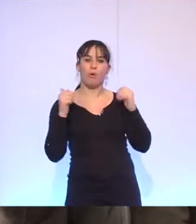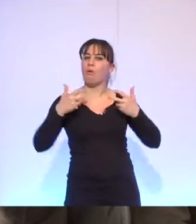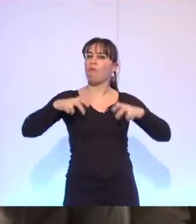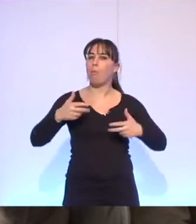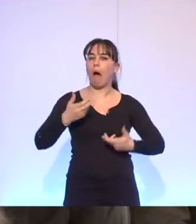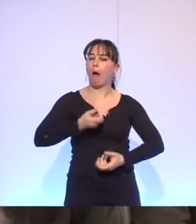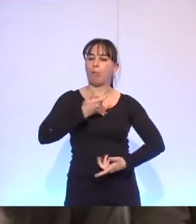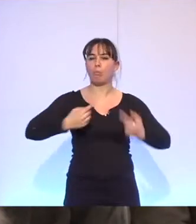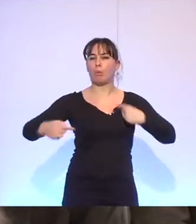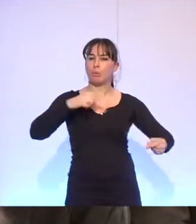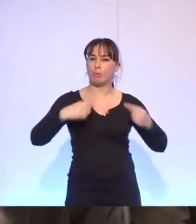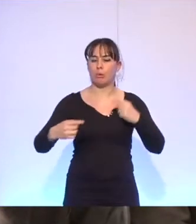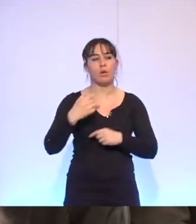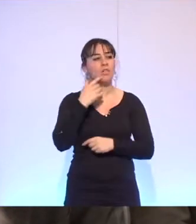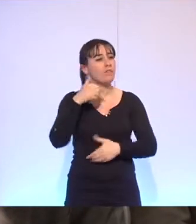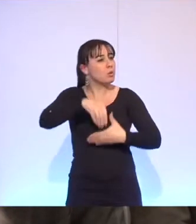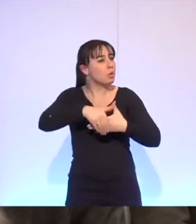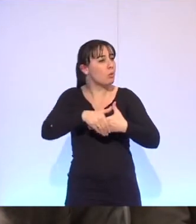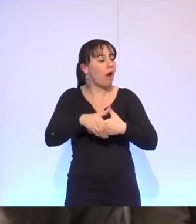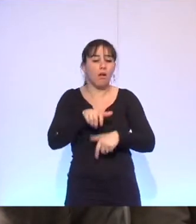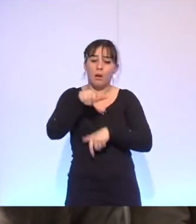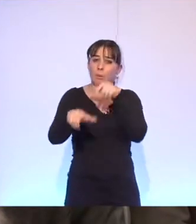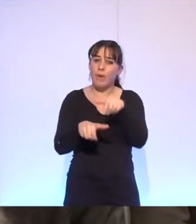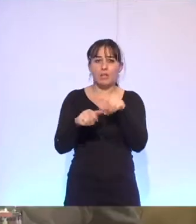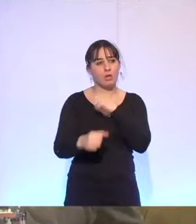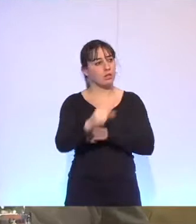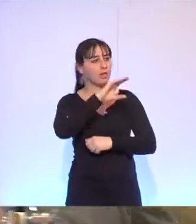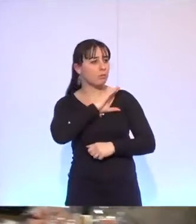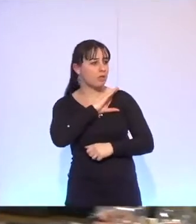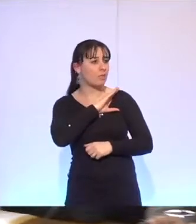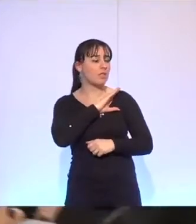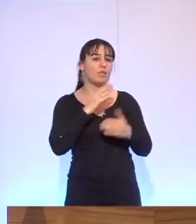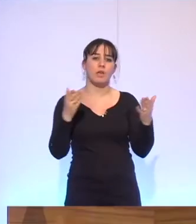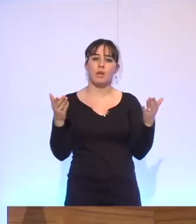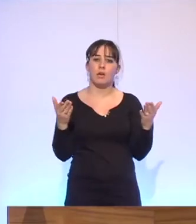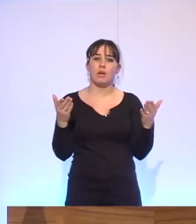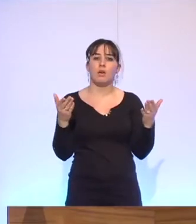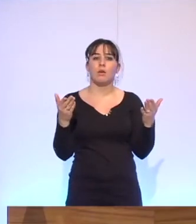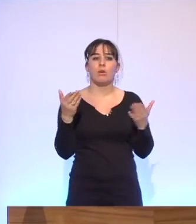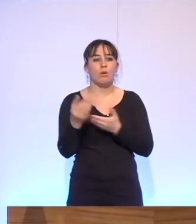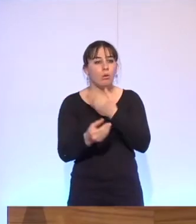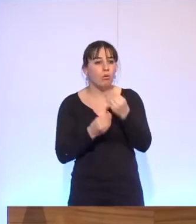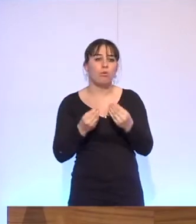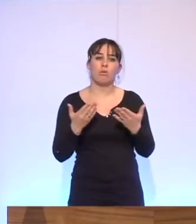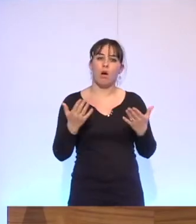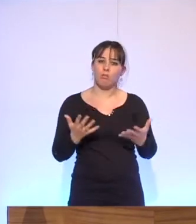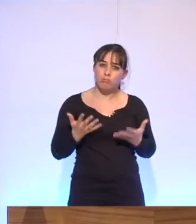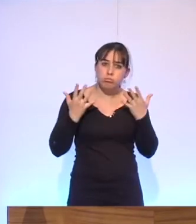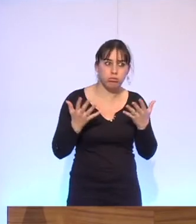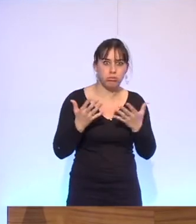à celles et ceux qui, dès ce soir, seront en responsabilité, beaucoup de joie dans cet engagement